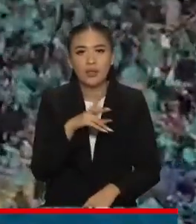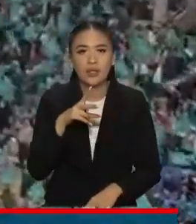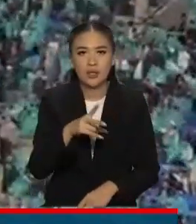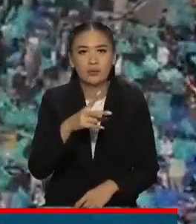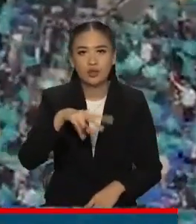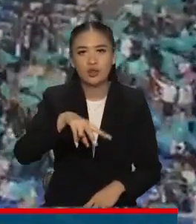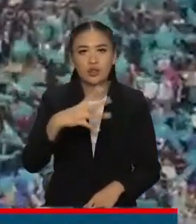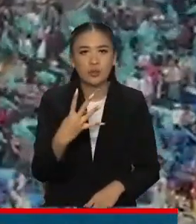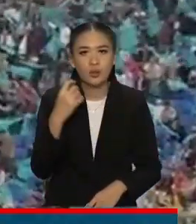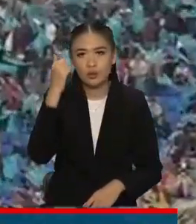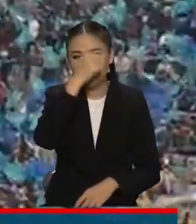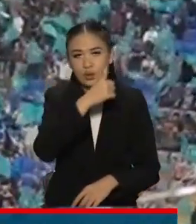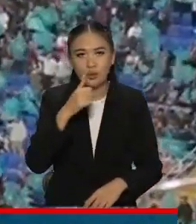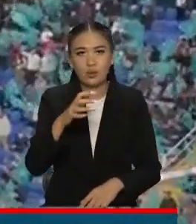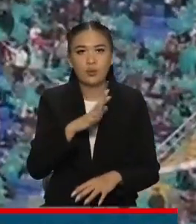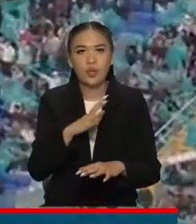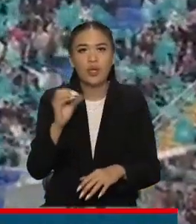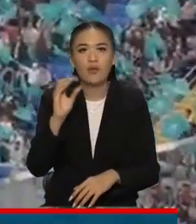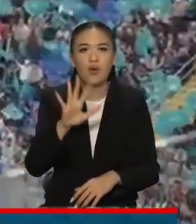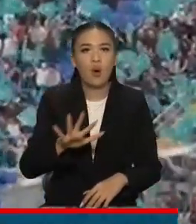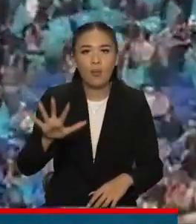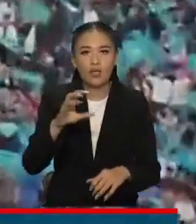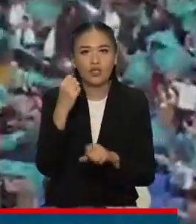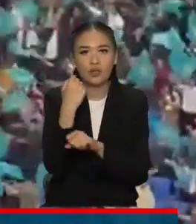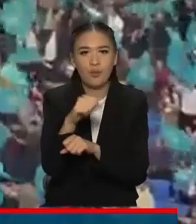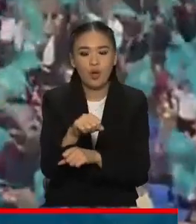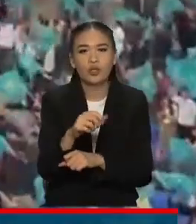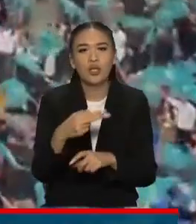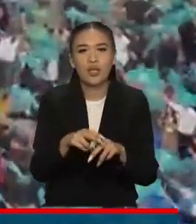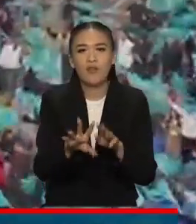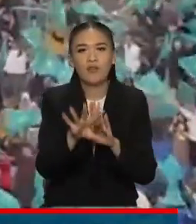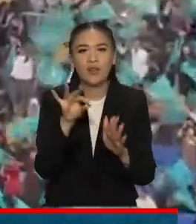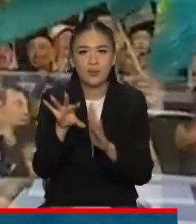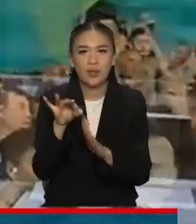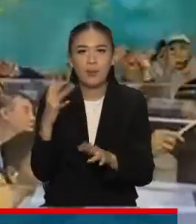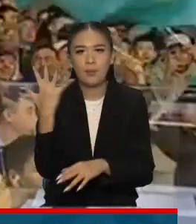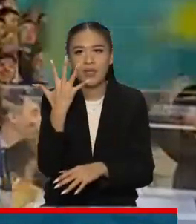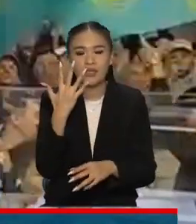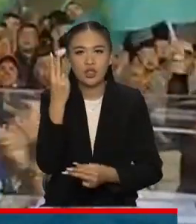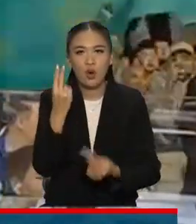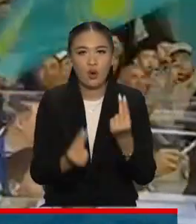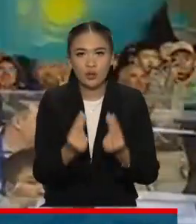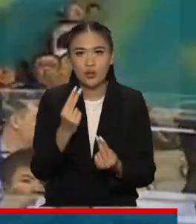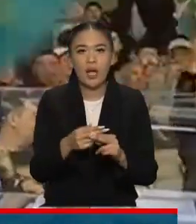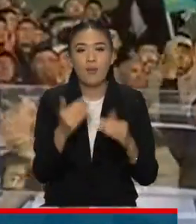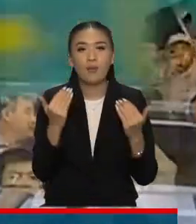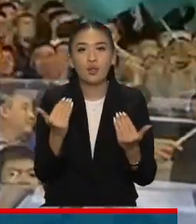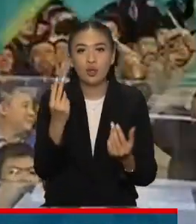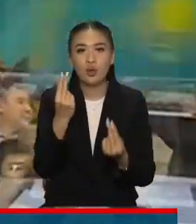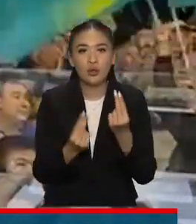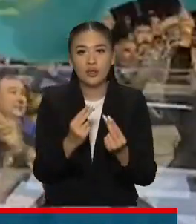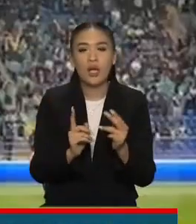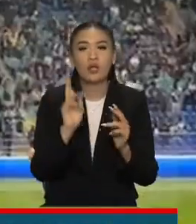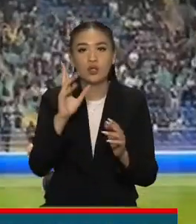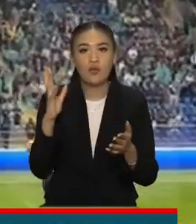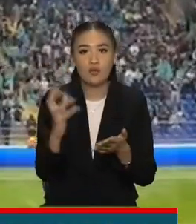біздің құраманың 2024 жылы өтетін Еуропа чемпионатына іріктеу кезеңдеріндегі 5-ші ойыны. Ал бүгінгі ойында жеңген